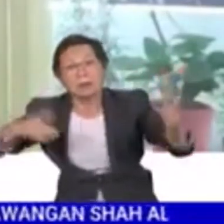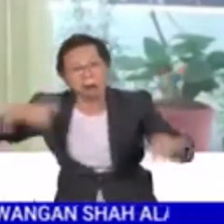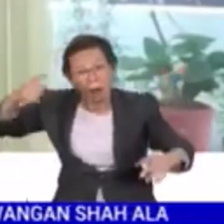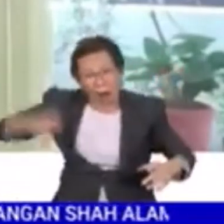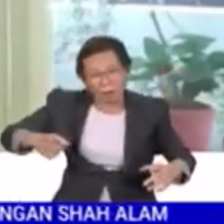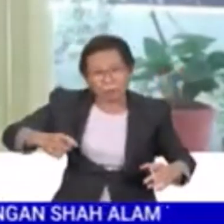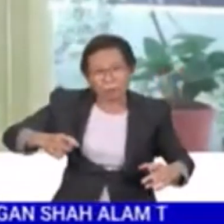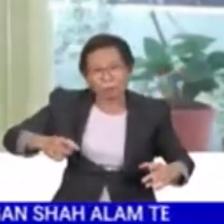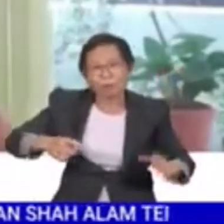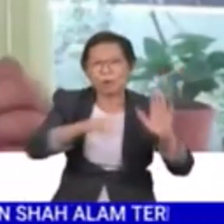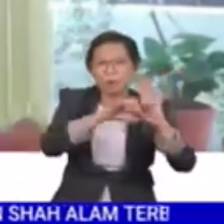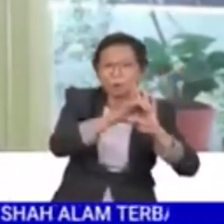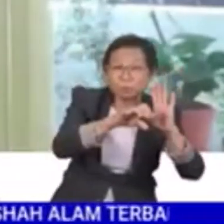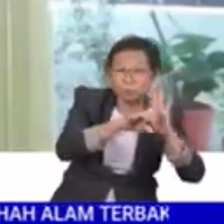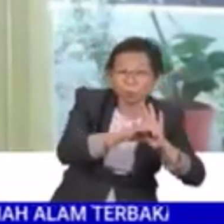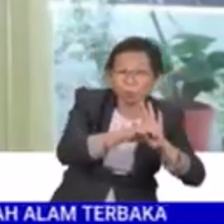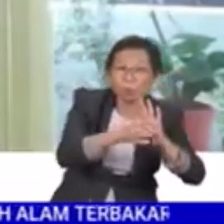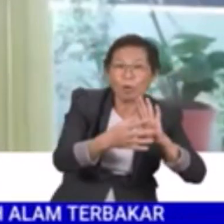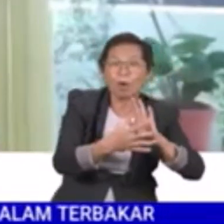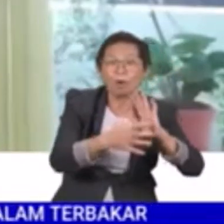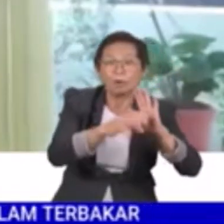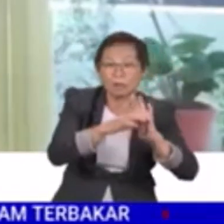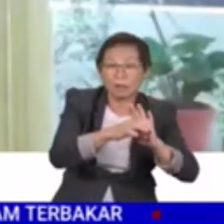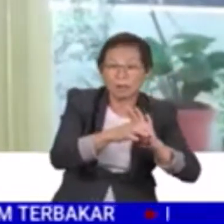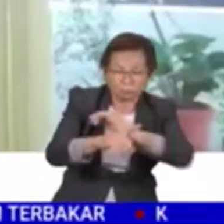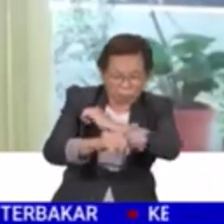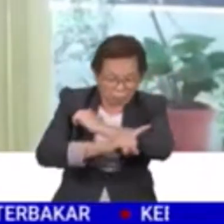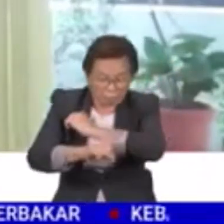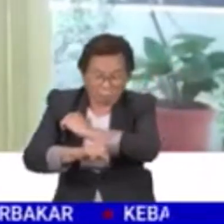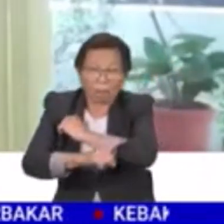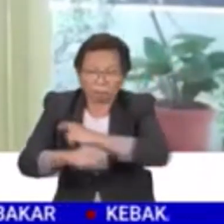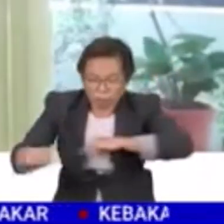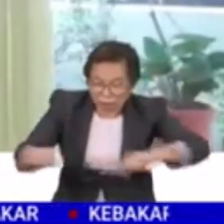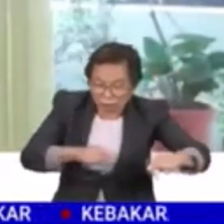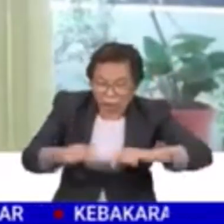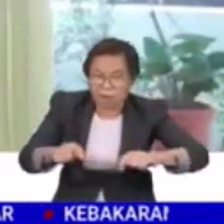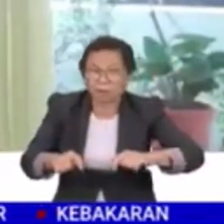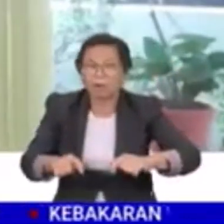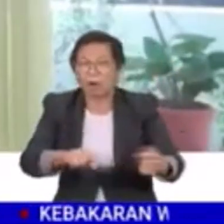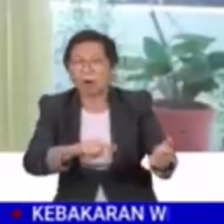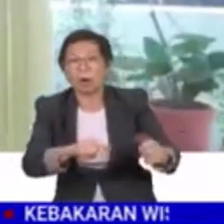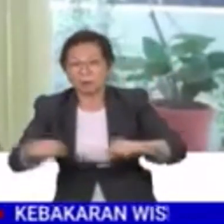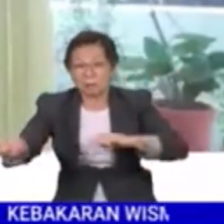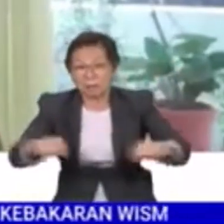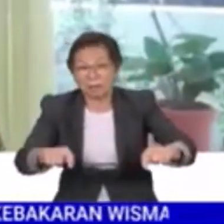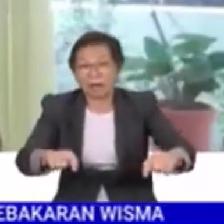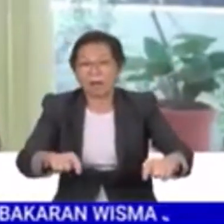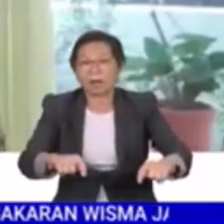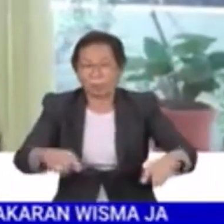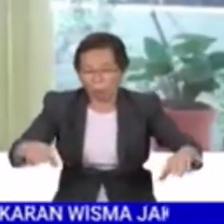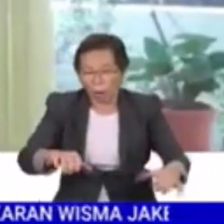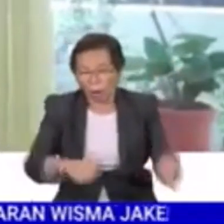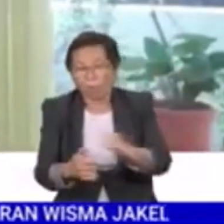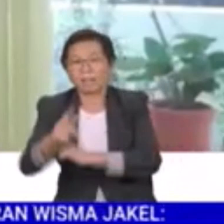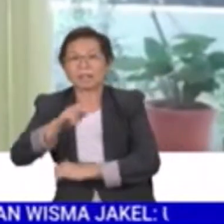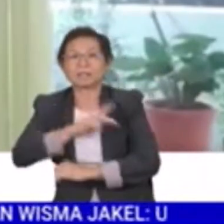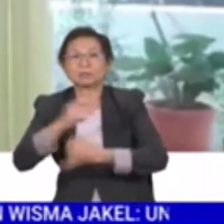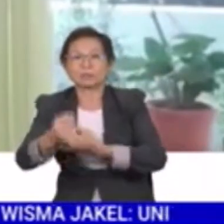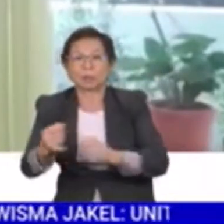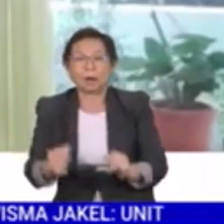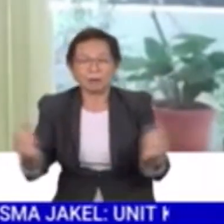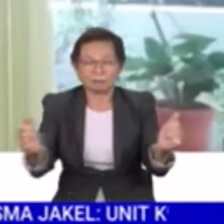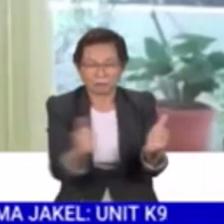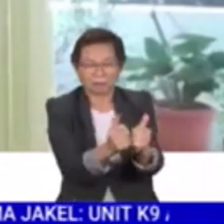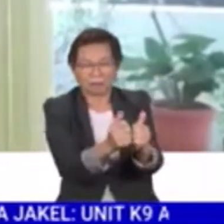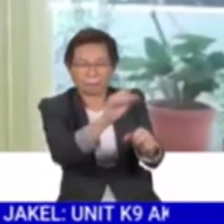seharusnya ikhtibar dan tidak kan diambil oleh ketua-ketua jabatan yang terdekat dengan penjawab-penjawa awal